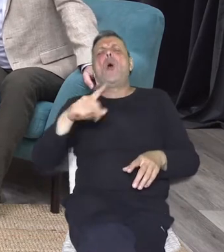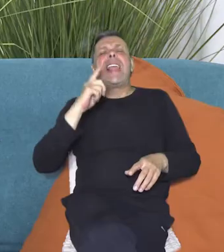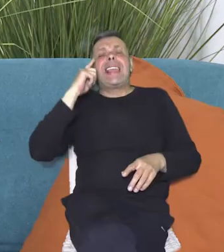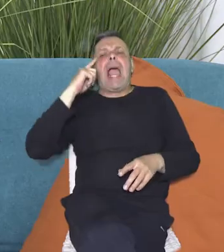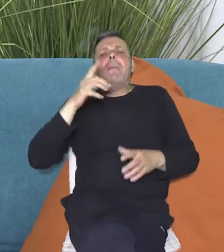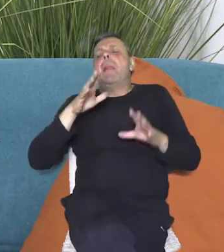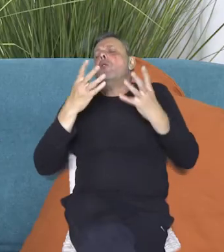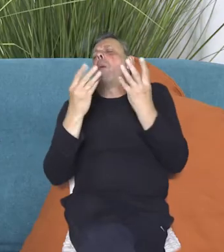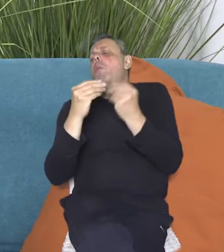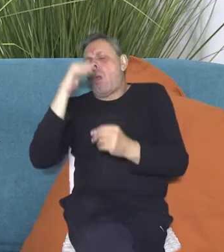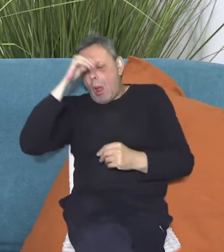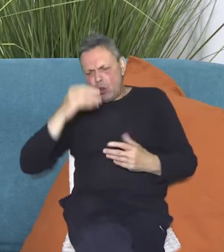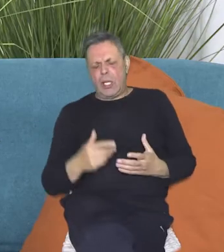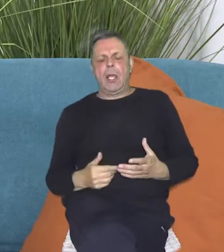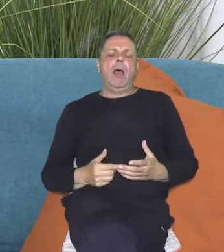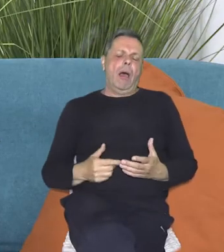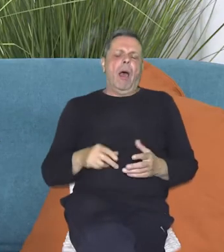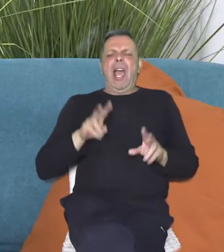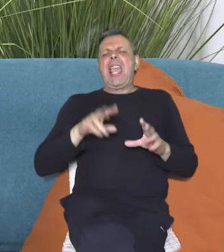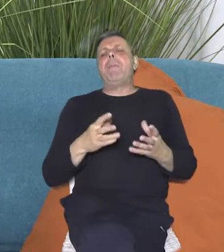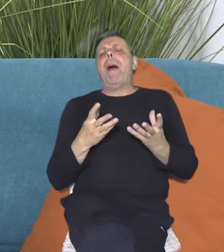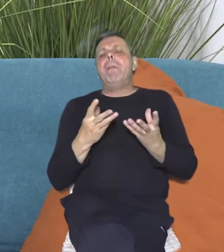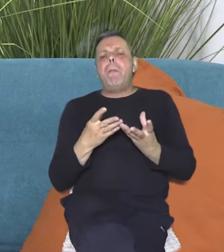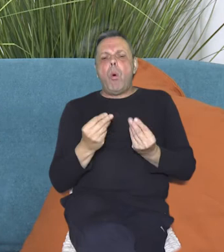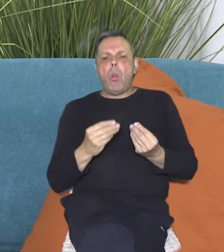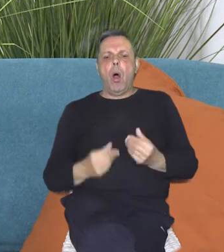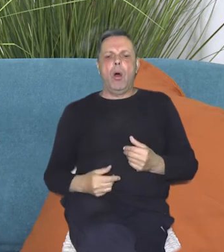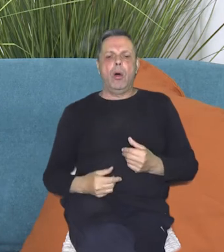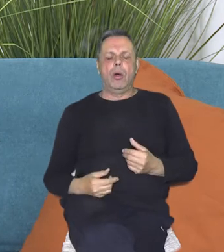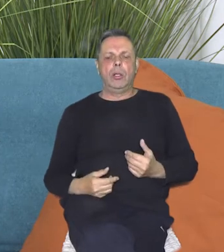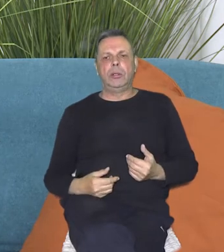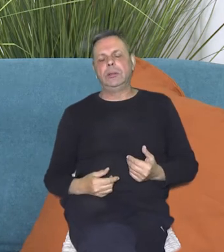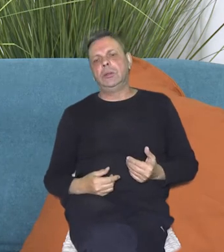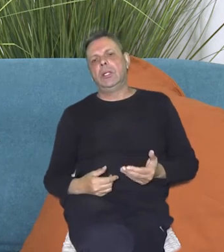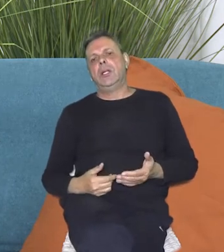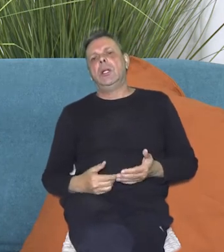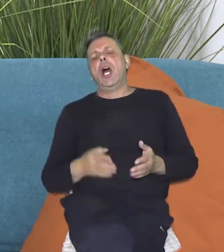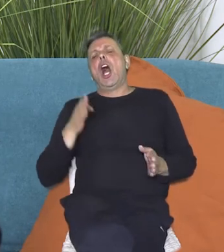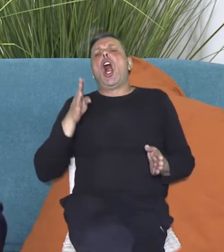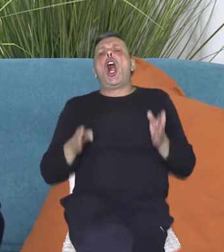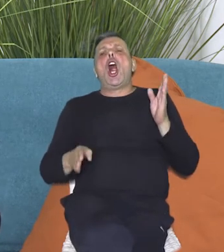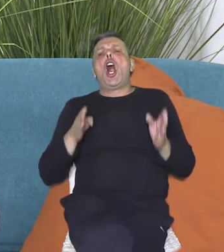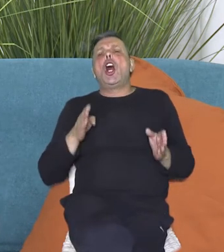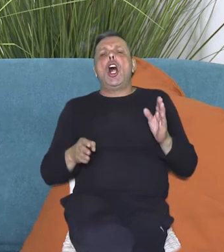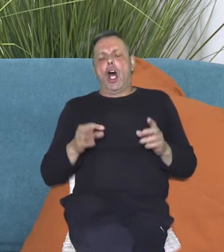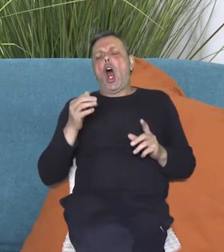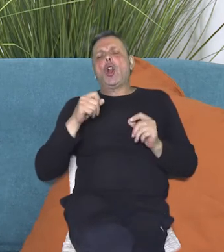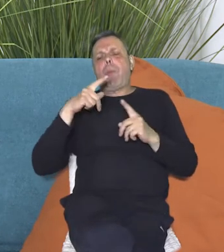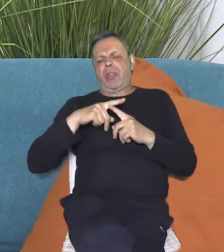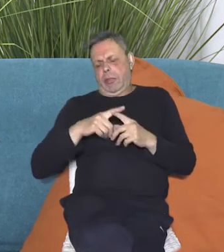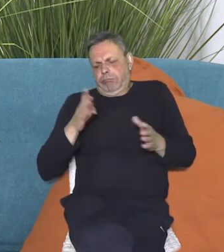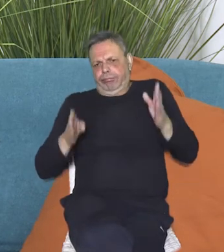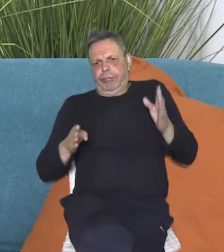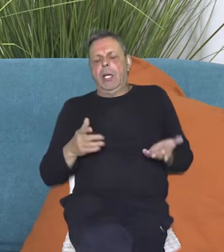učiti, ali ima jako puno tih, jako puno takvih robota koji